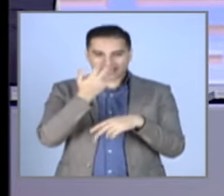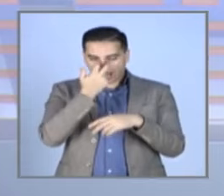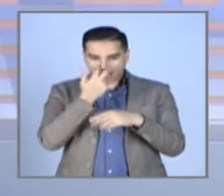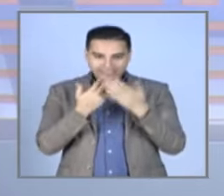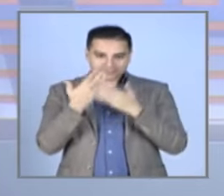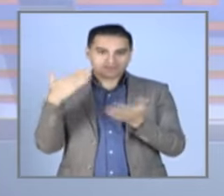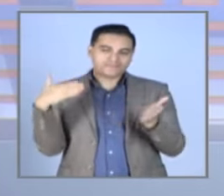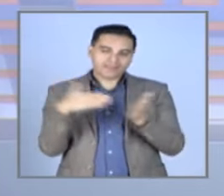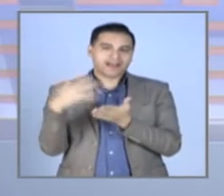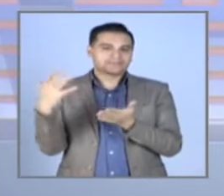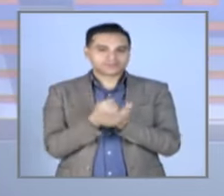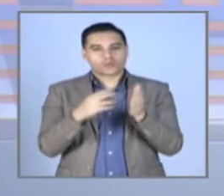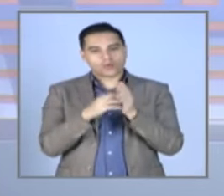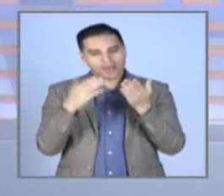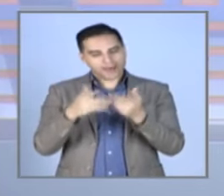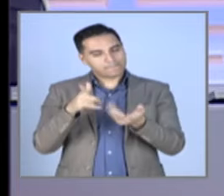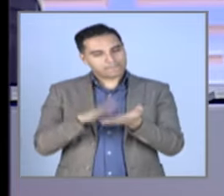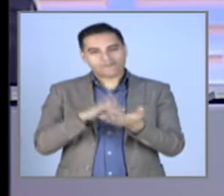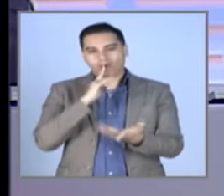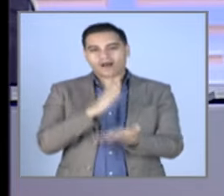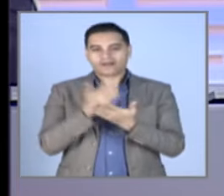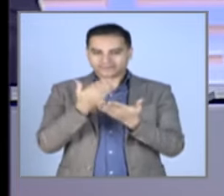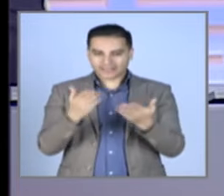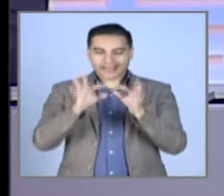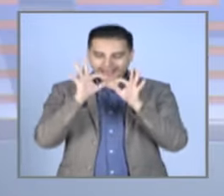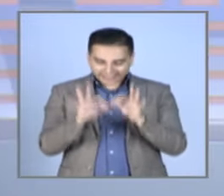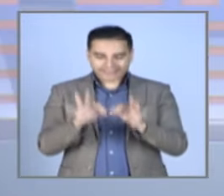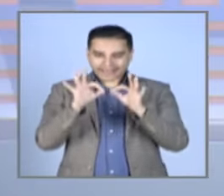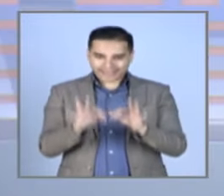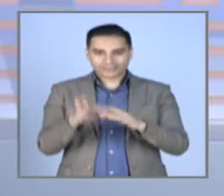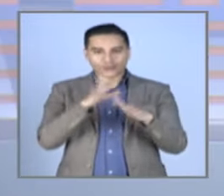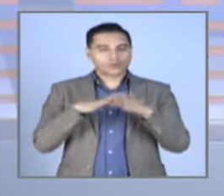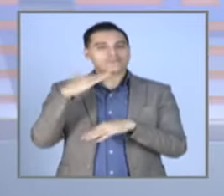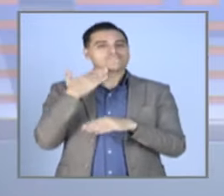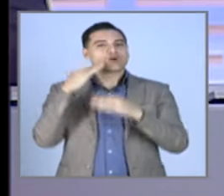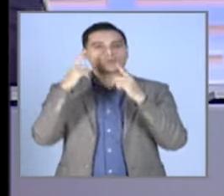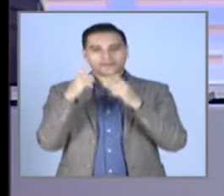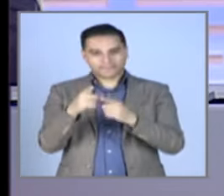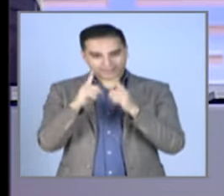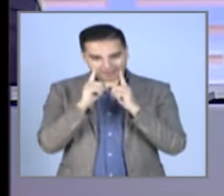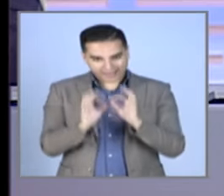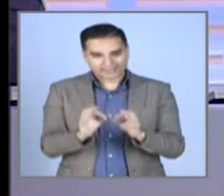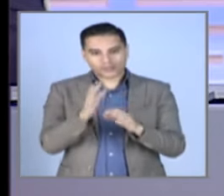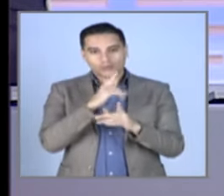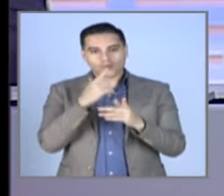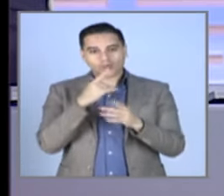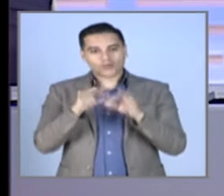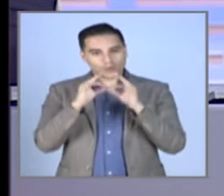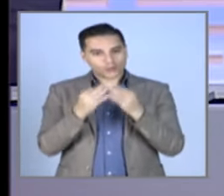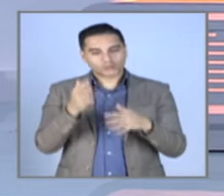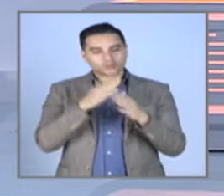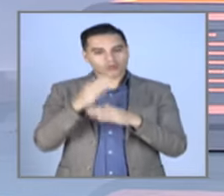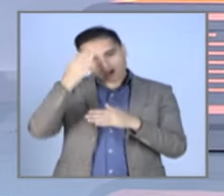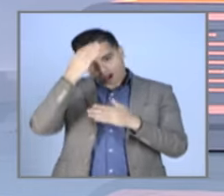بتاعي وحققتيه الحمد لله. برافو عليكي، اكيد اكيد احنا فخورين بيكي. الحمد لله. العيله عيله العباقره